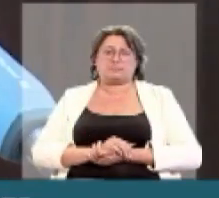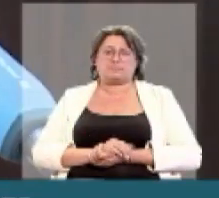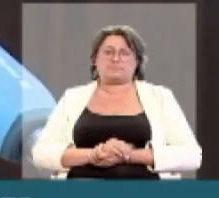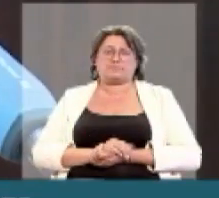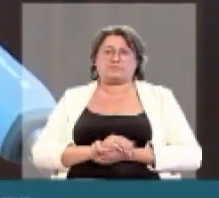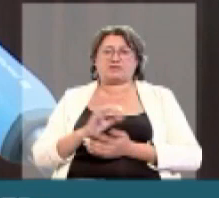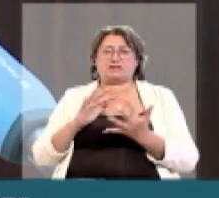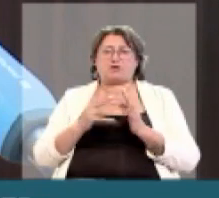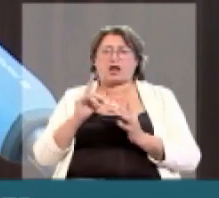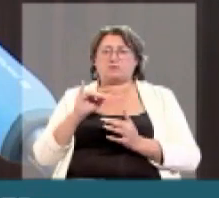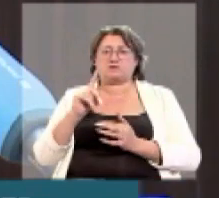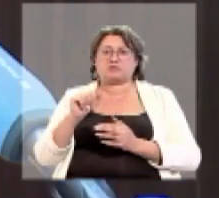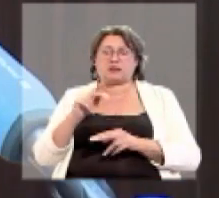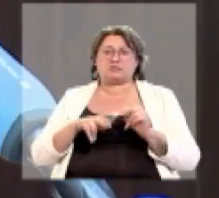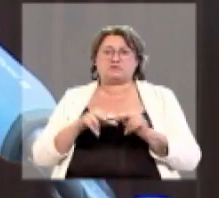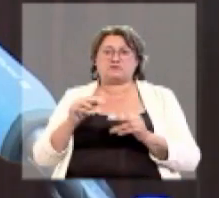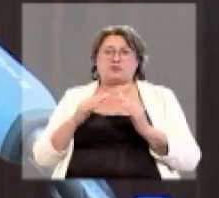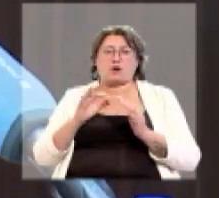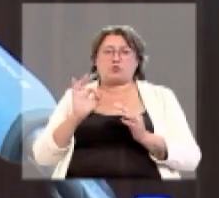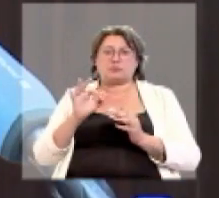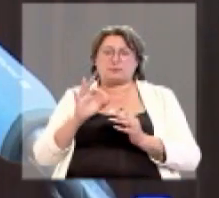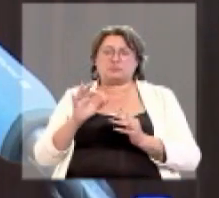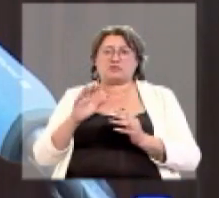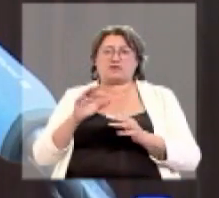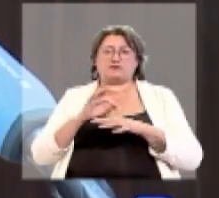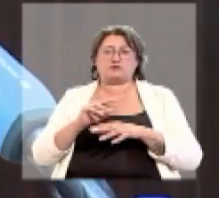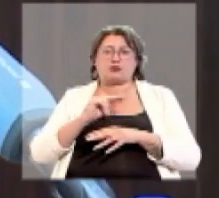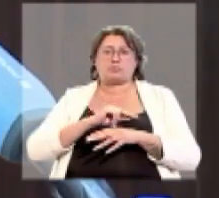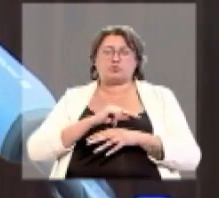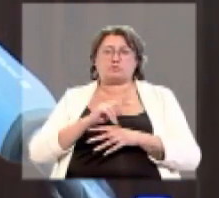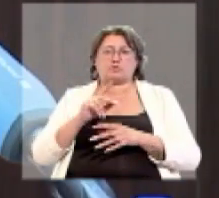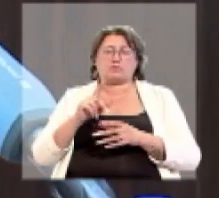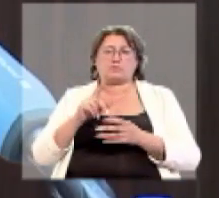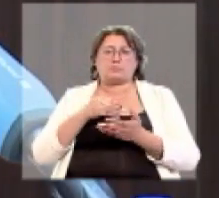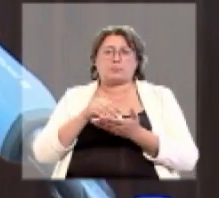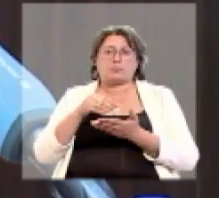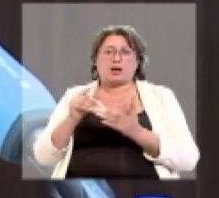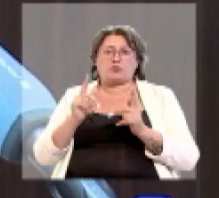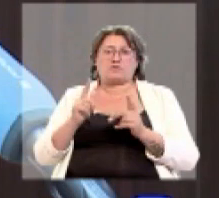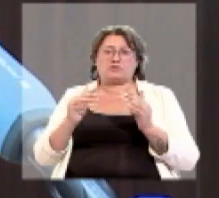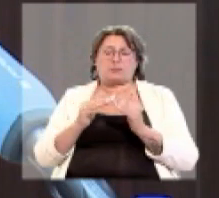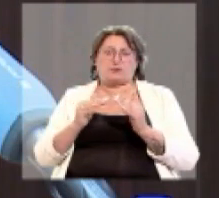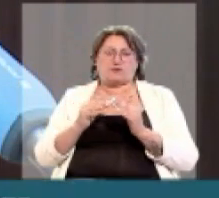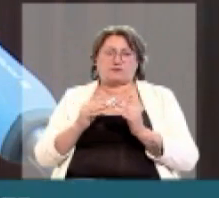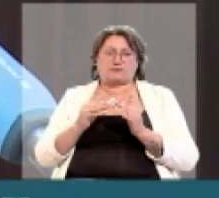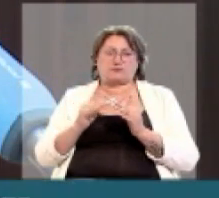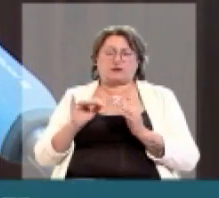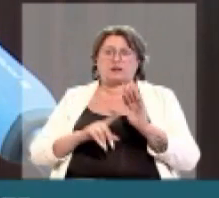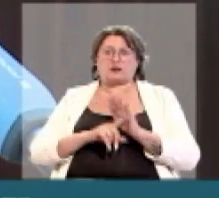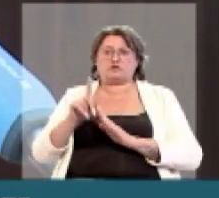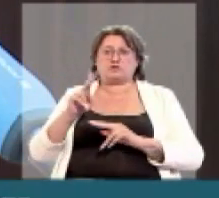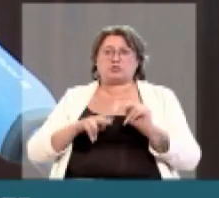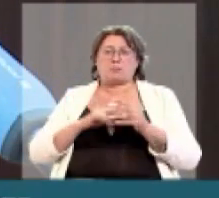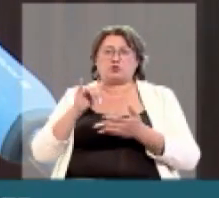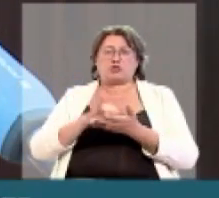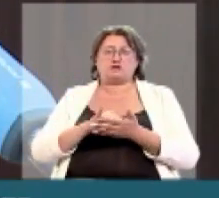Қарамырза начато строительство и реконструкция жилых домов. Қарамырза ауылында тұрғын үйлер салынса, Октябрьский ауылында дайын үйлерді сатып алу жұмыстары жүріп жатыр.